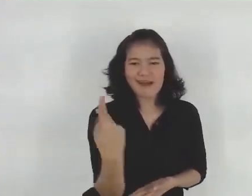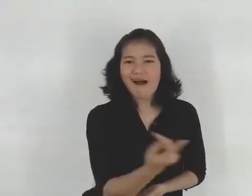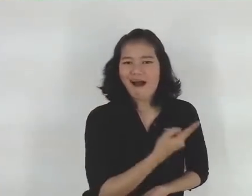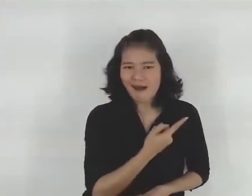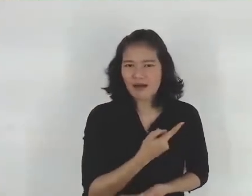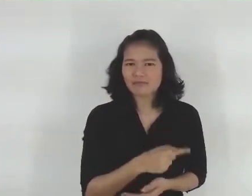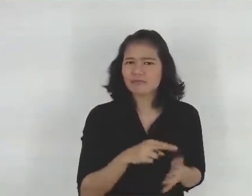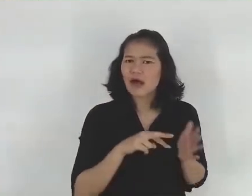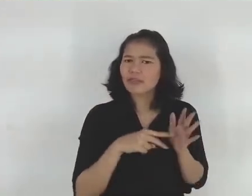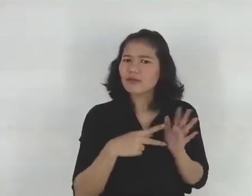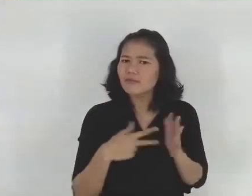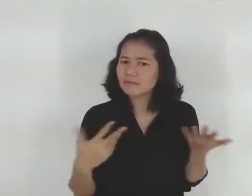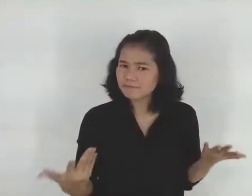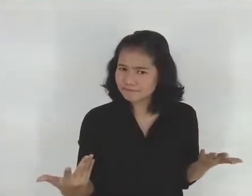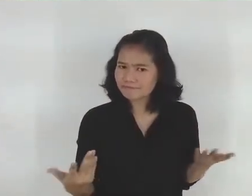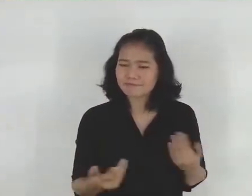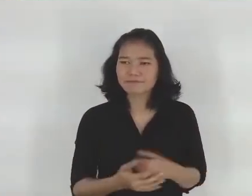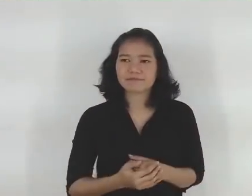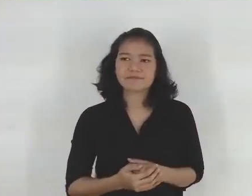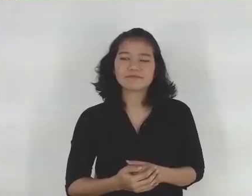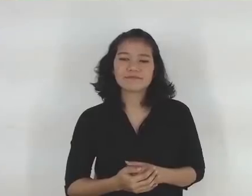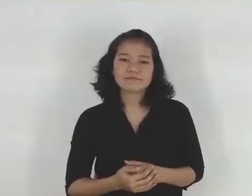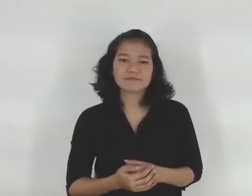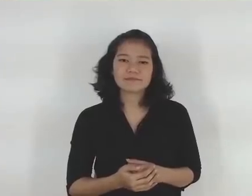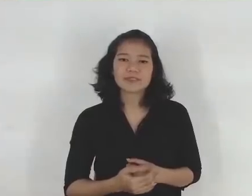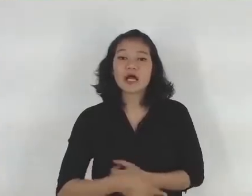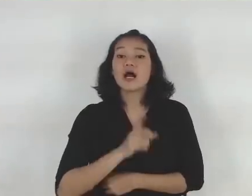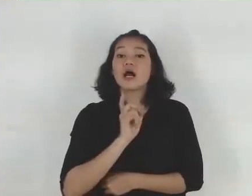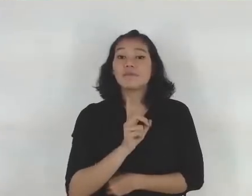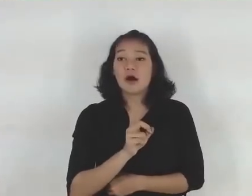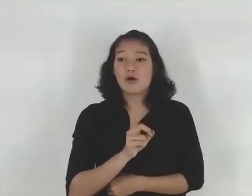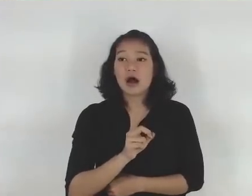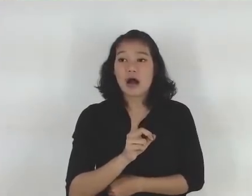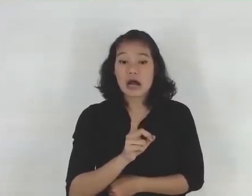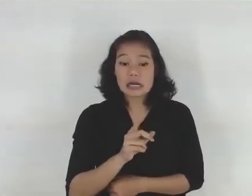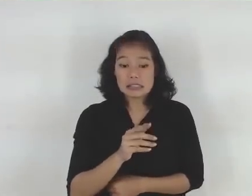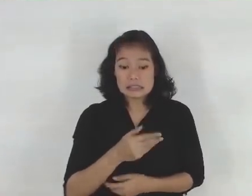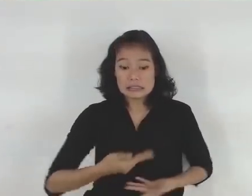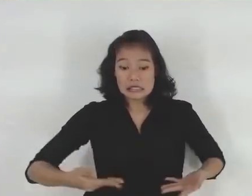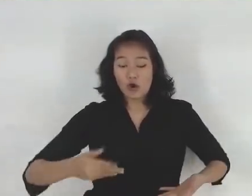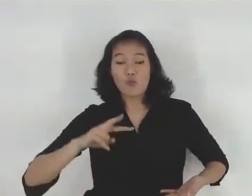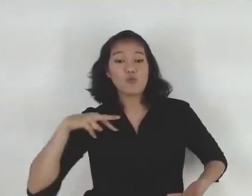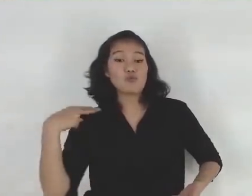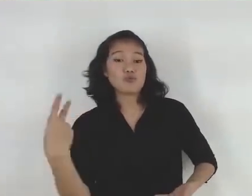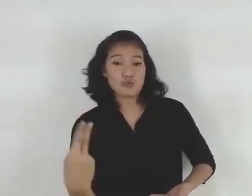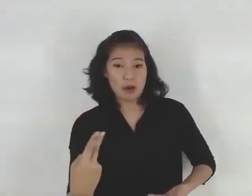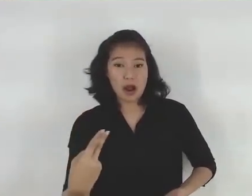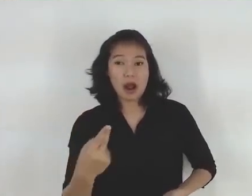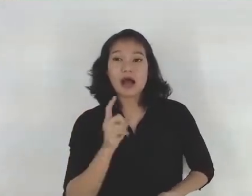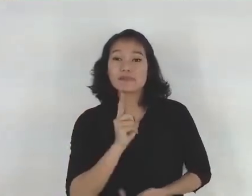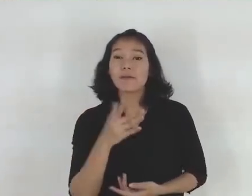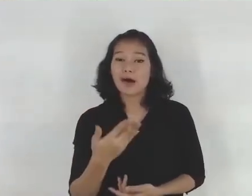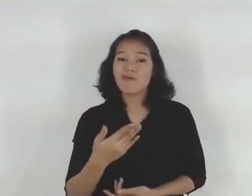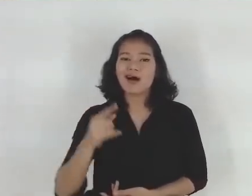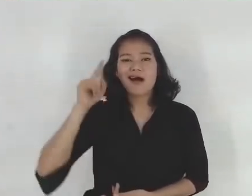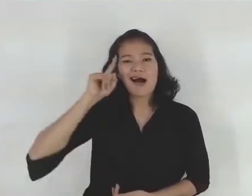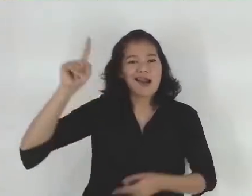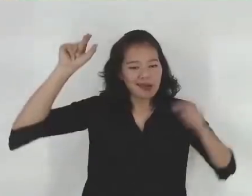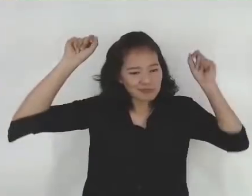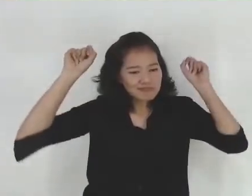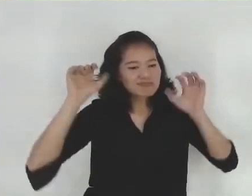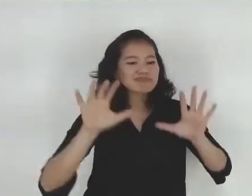intinya Bapak Ibu yang terkasih bahwa semua perubahan ini hanya terjadi karena anugerah